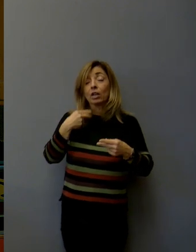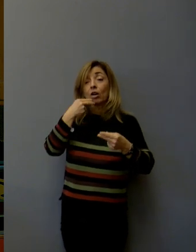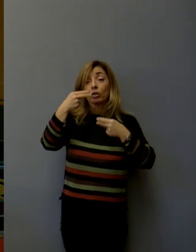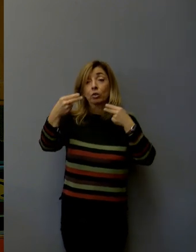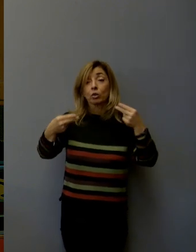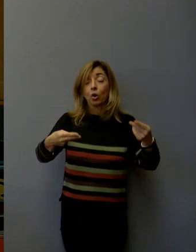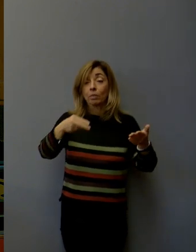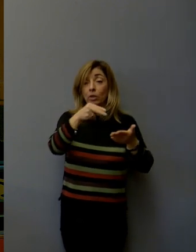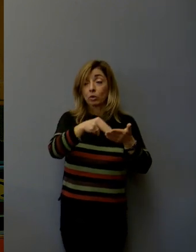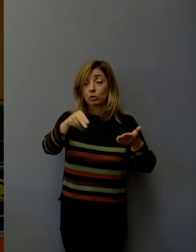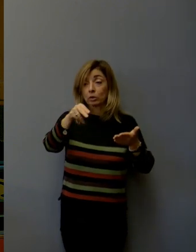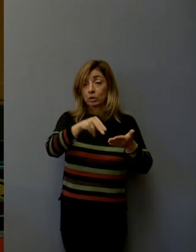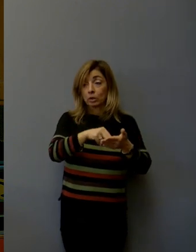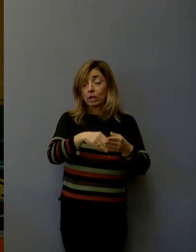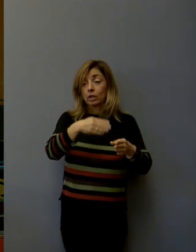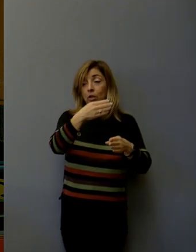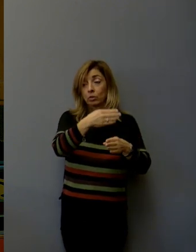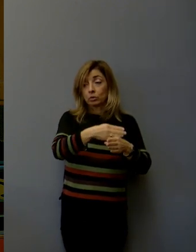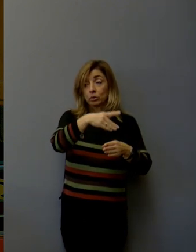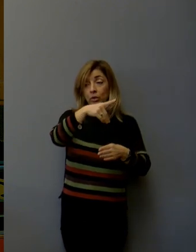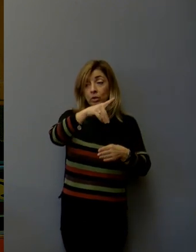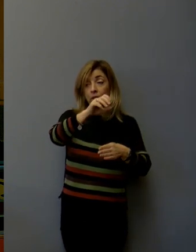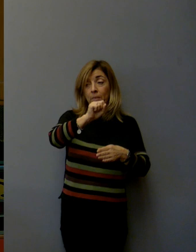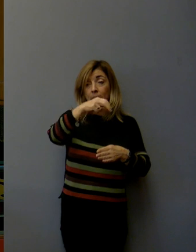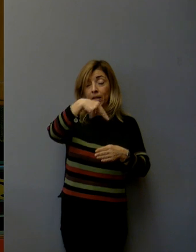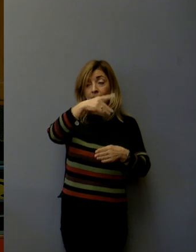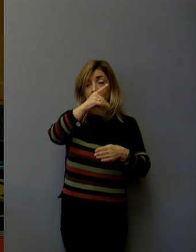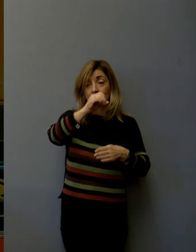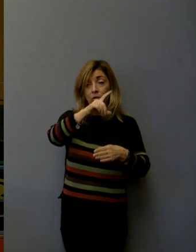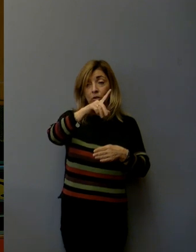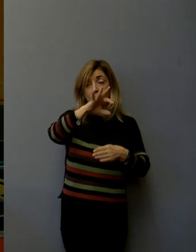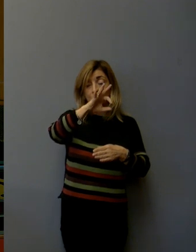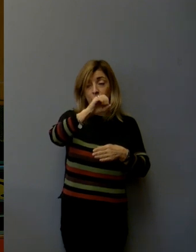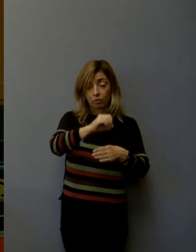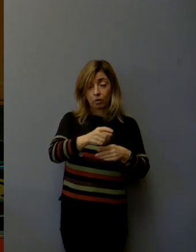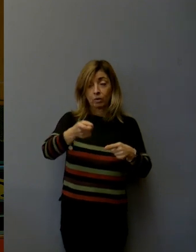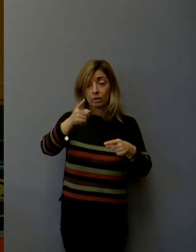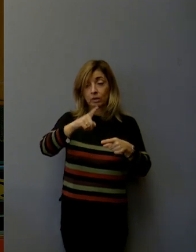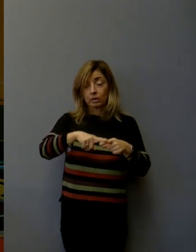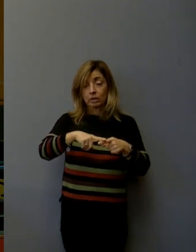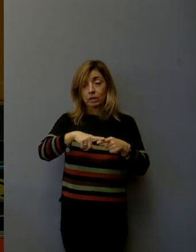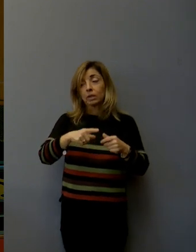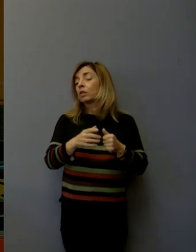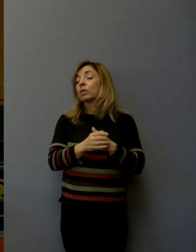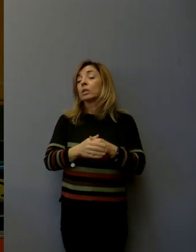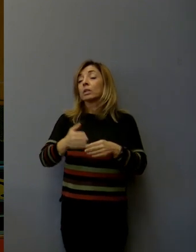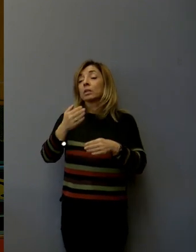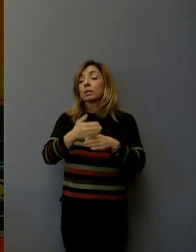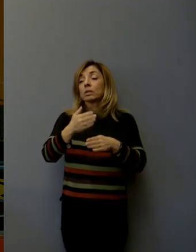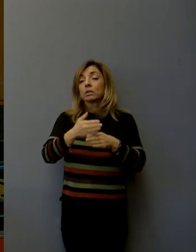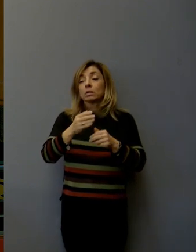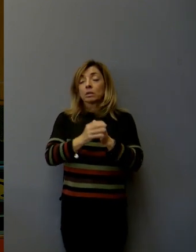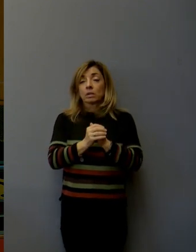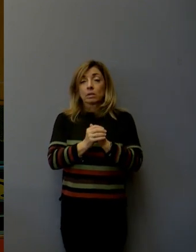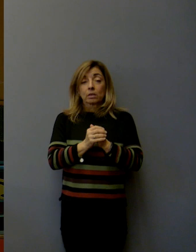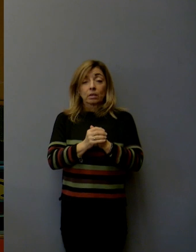il il consigliere Pandolfo perfetto ehm il ehm il il consigliere